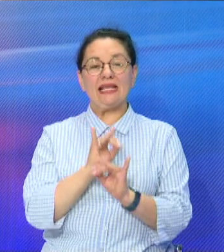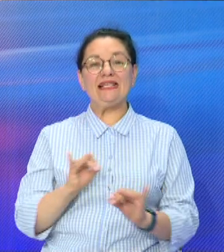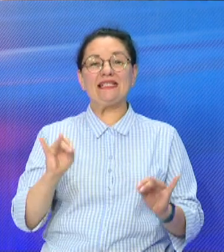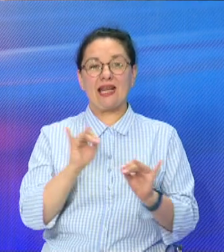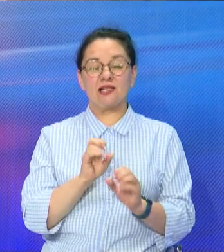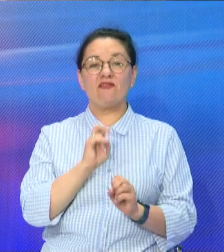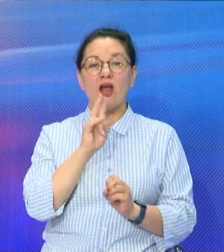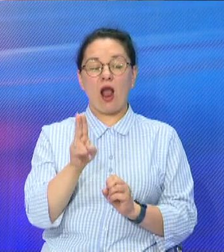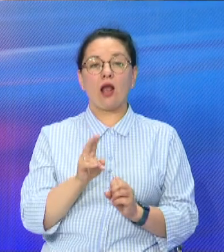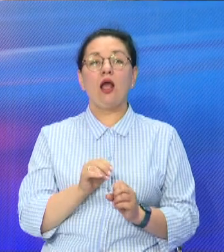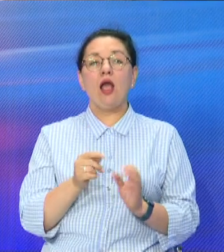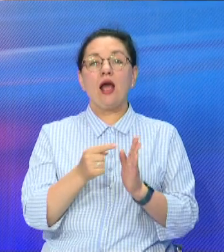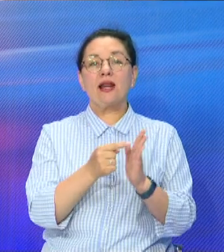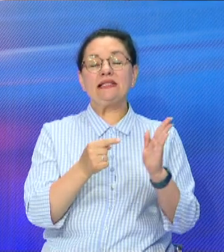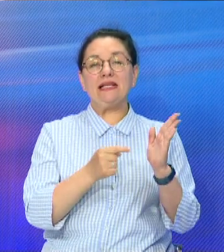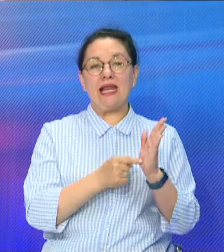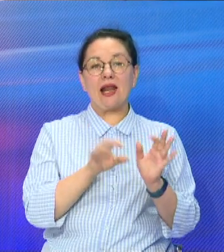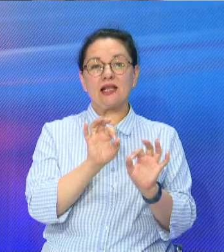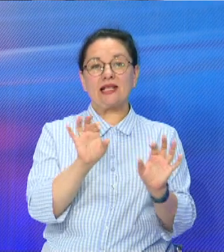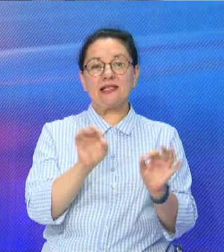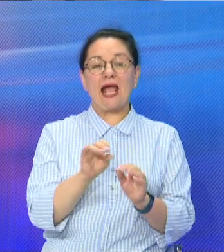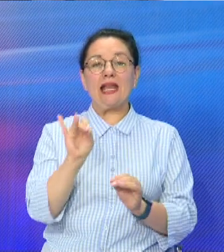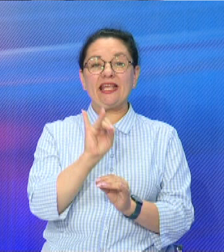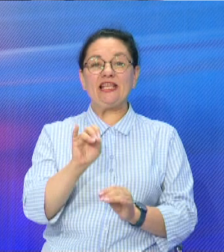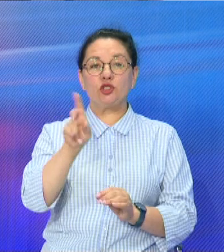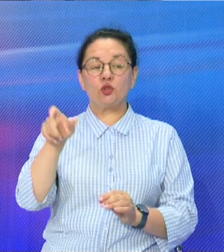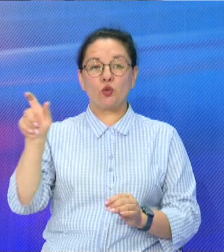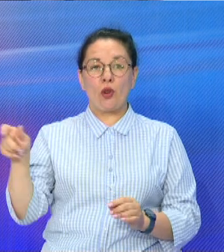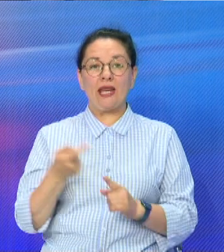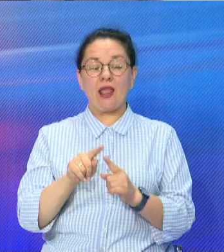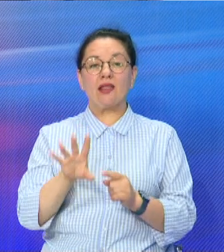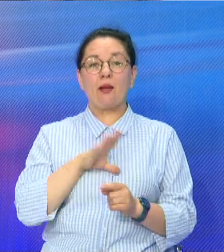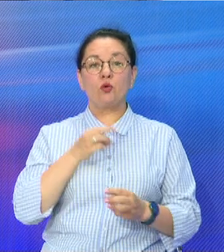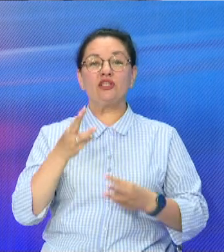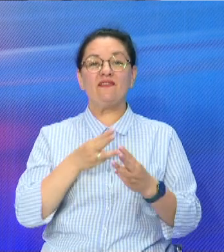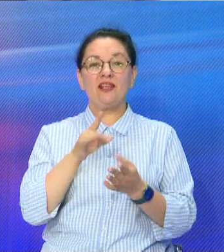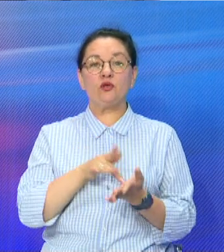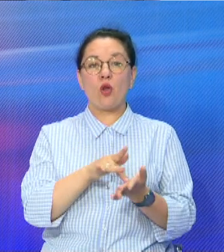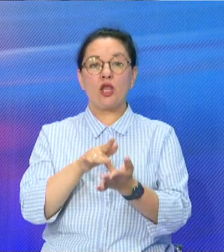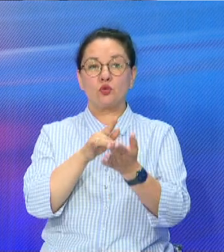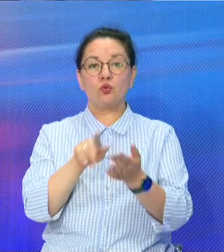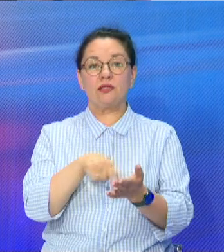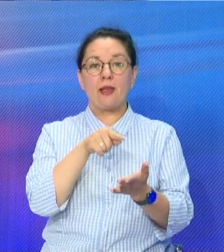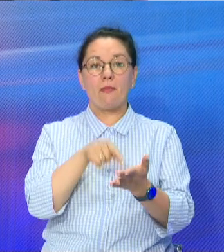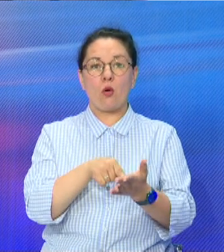историки за россиян процедить над новым проектом это будут видео экскурсии по родным городе